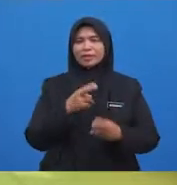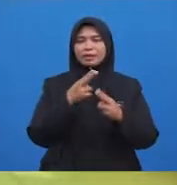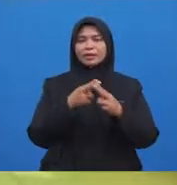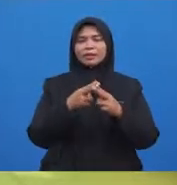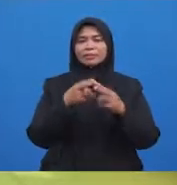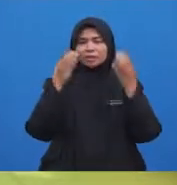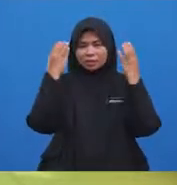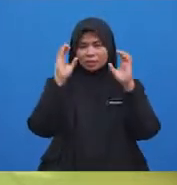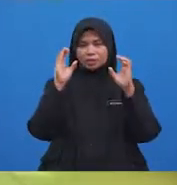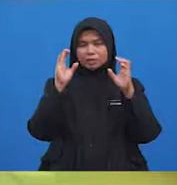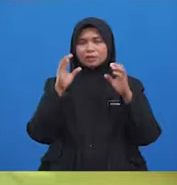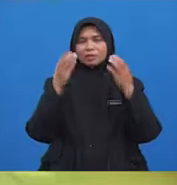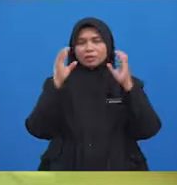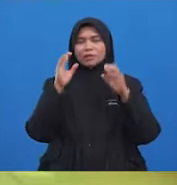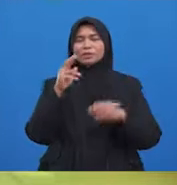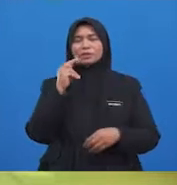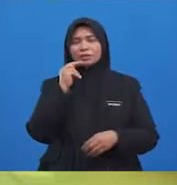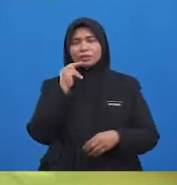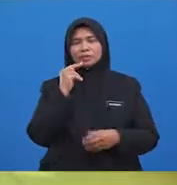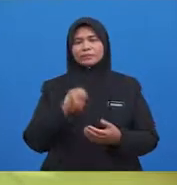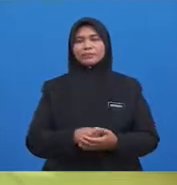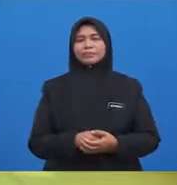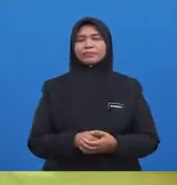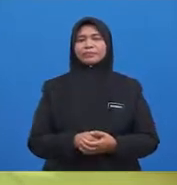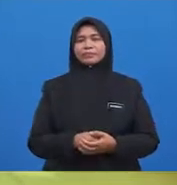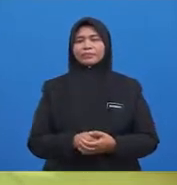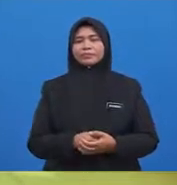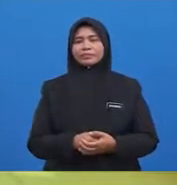chegou adalah Nurina binti Muhammad nol